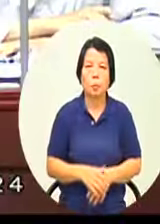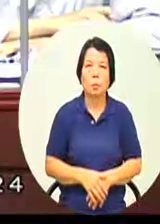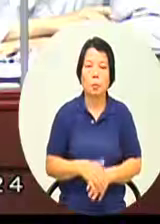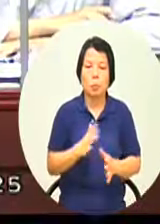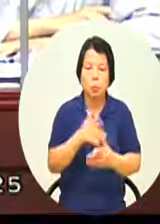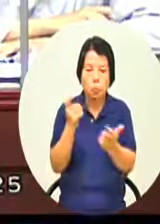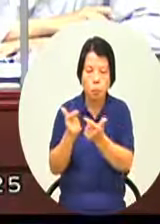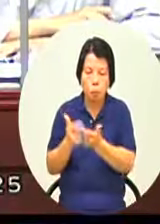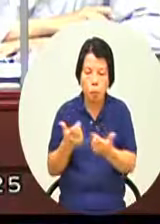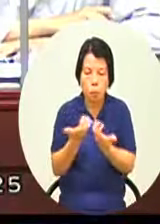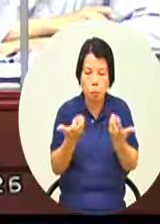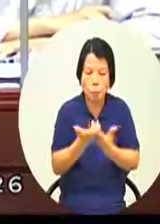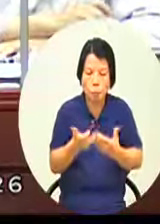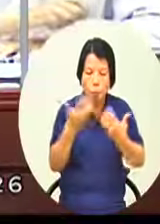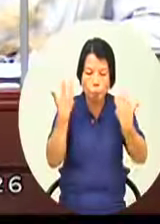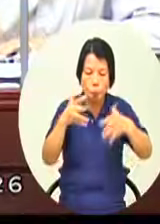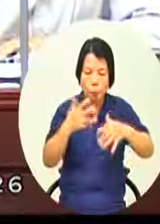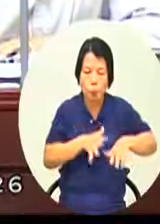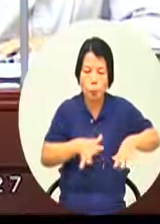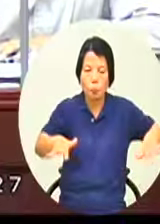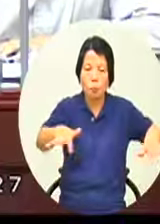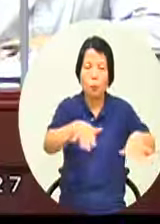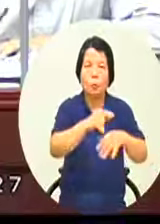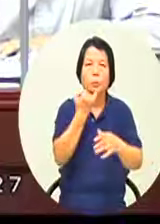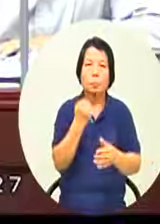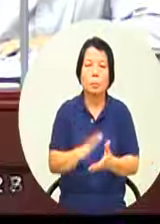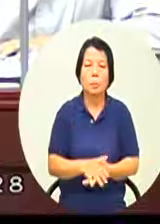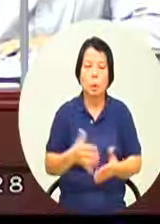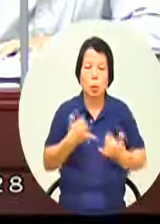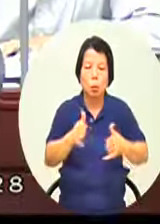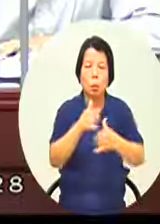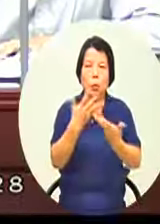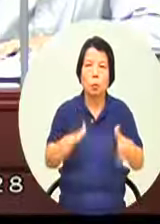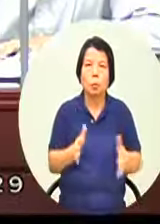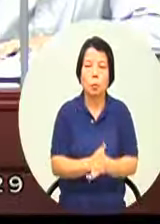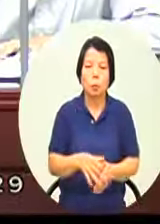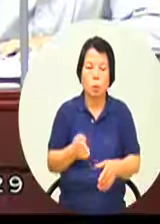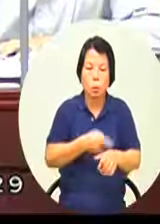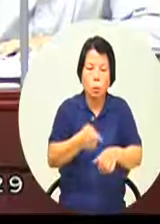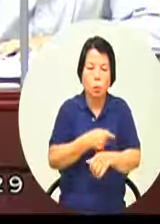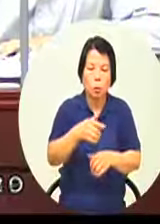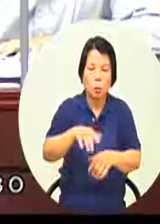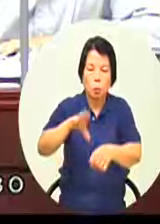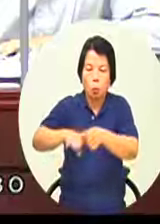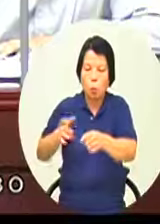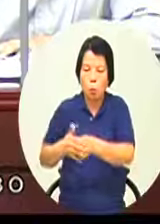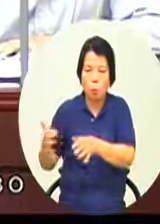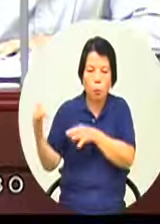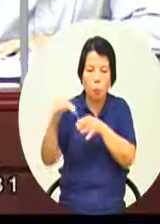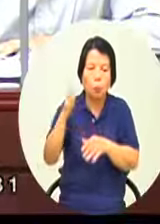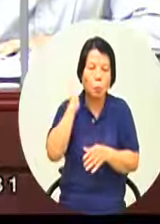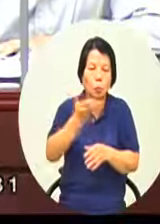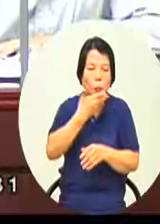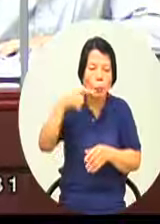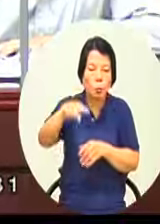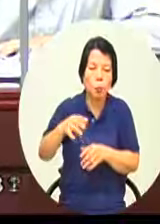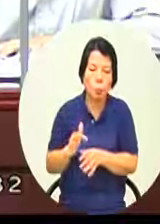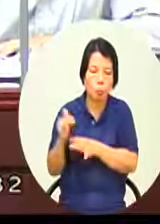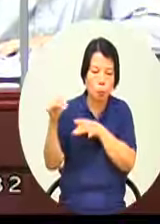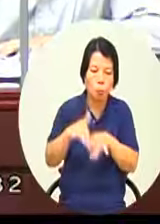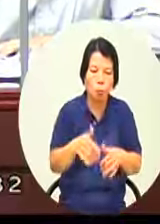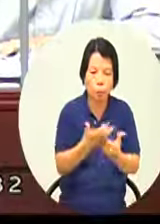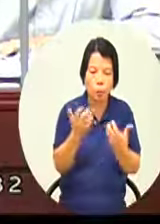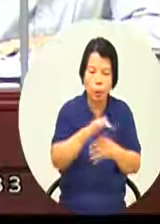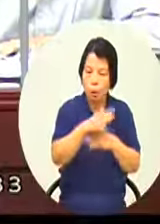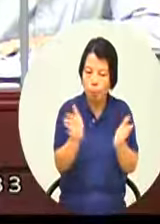当的分洪，可以把过去很多的道路上面有些是从南侧过来的这个水利会的一个排水沟的水，尽量把它